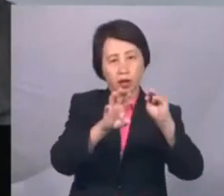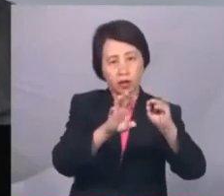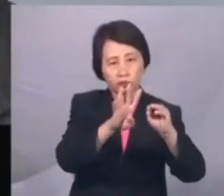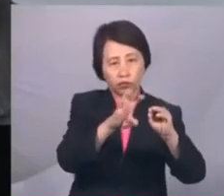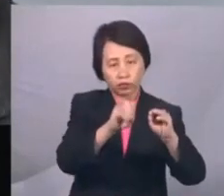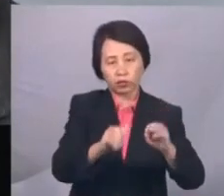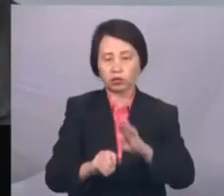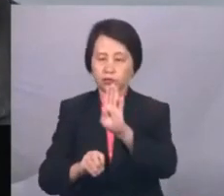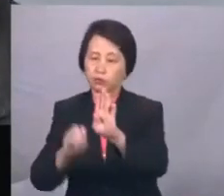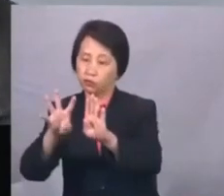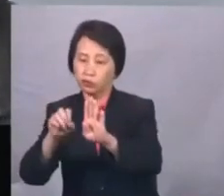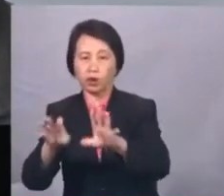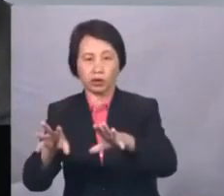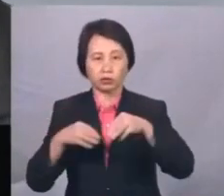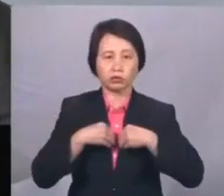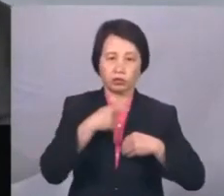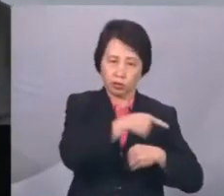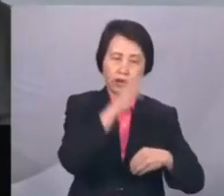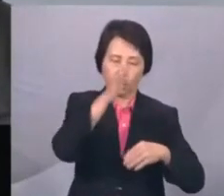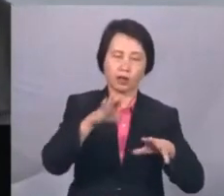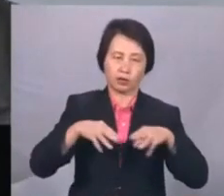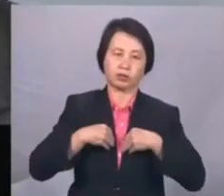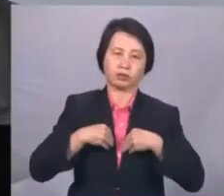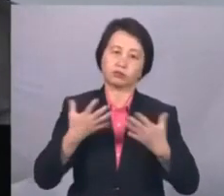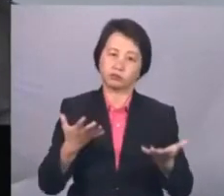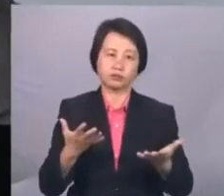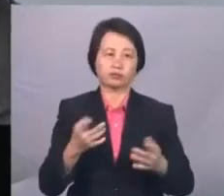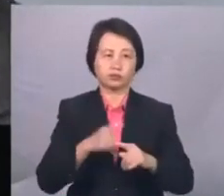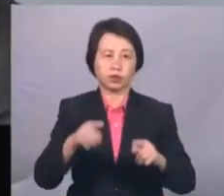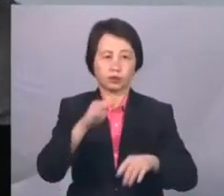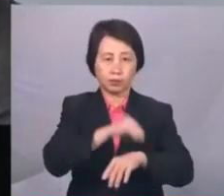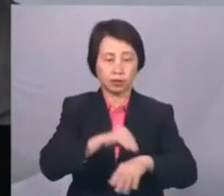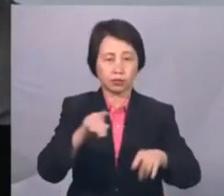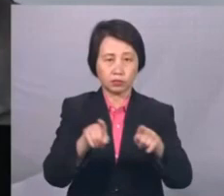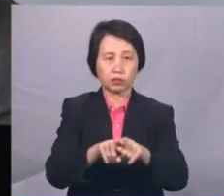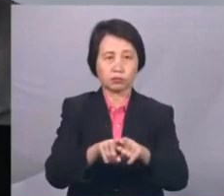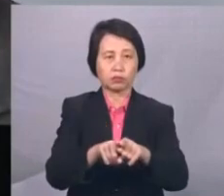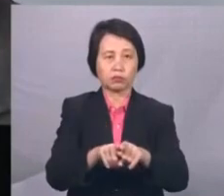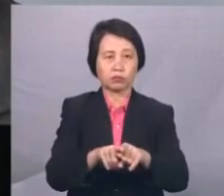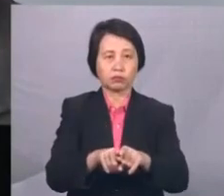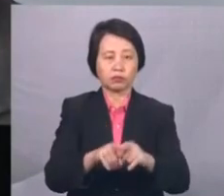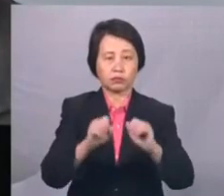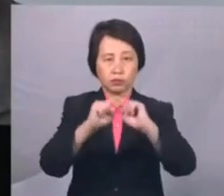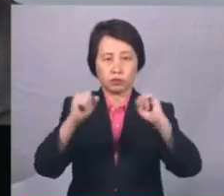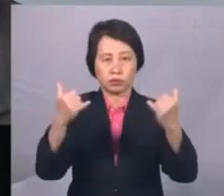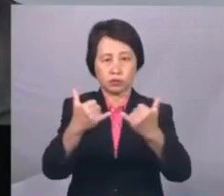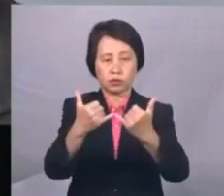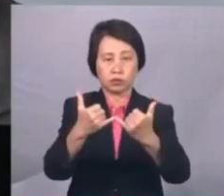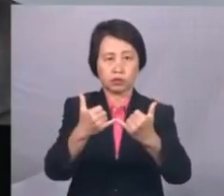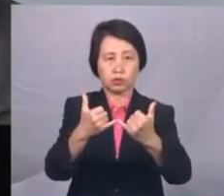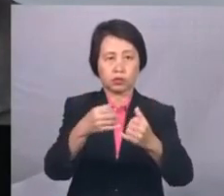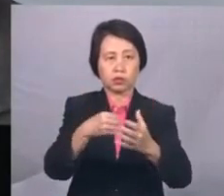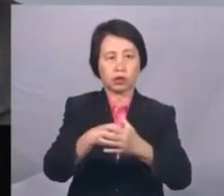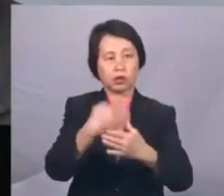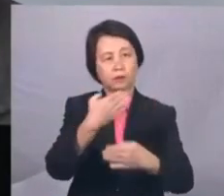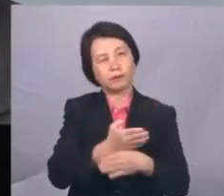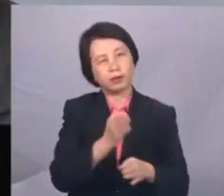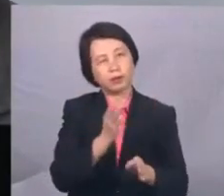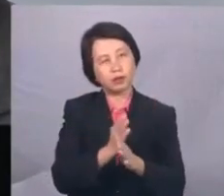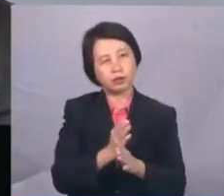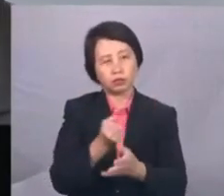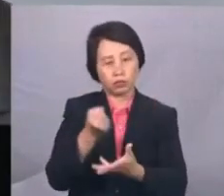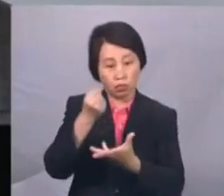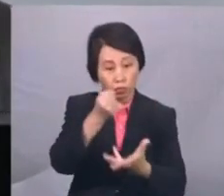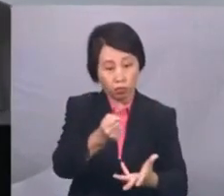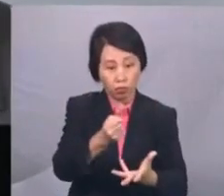mp3foto in the akan terima juga bener tuh dan dalam masanya semua juga syari'at dalam segi bentuk